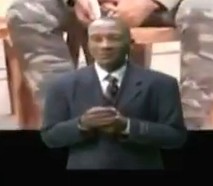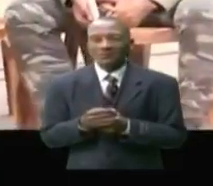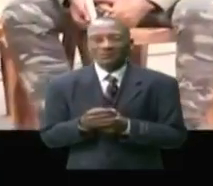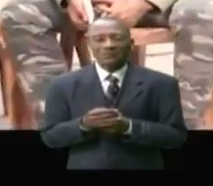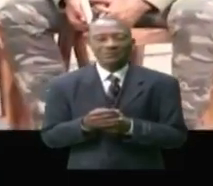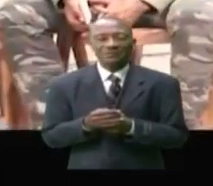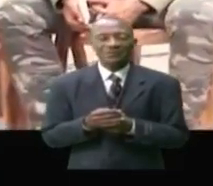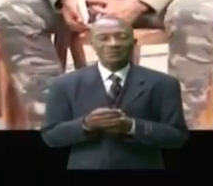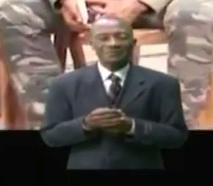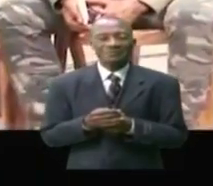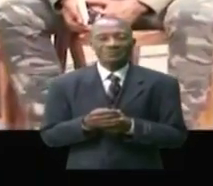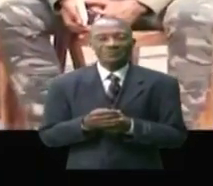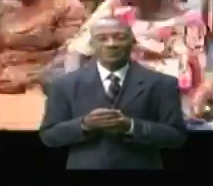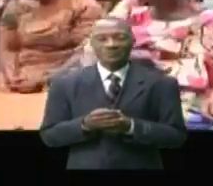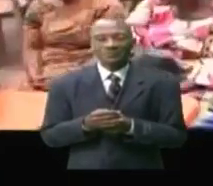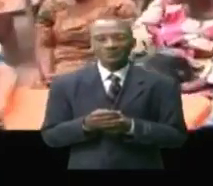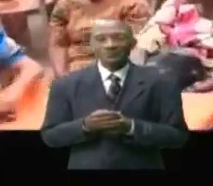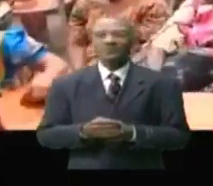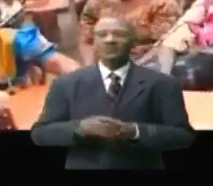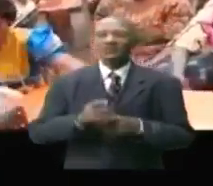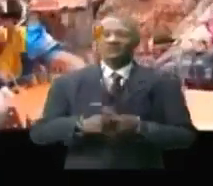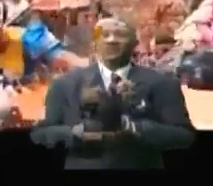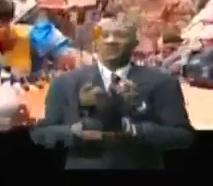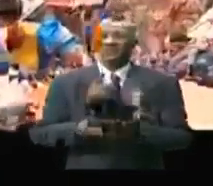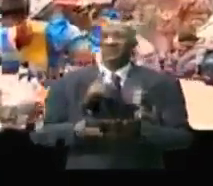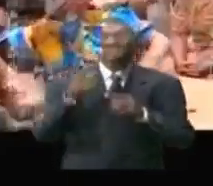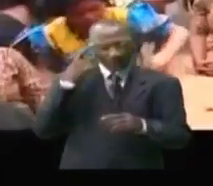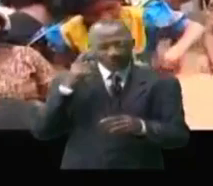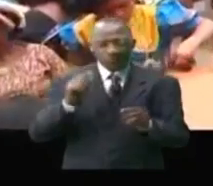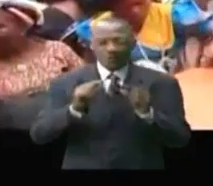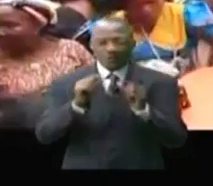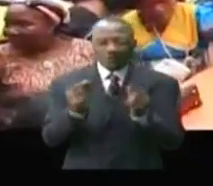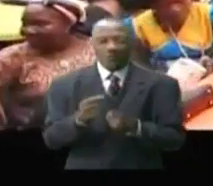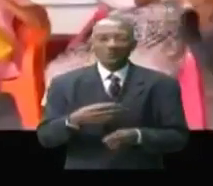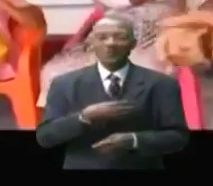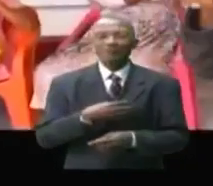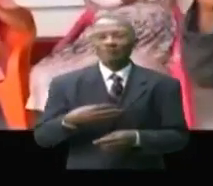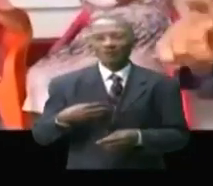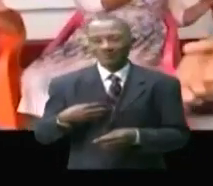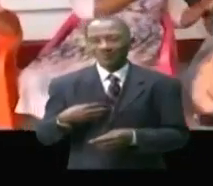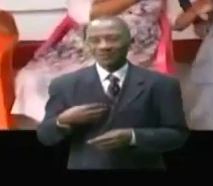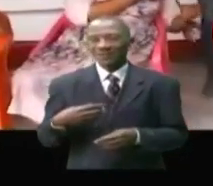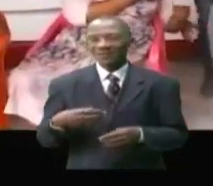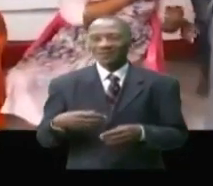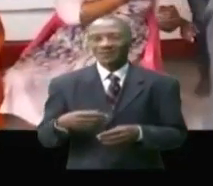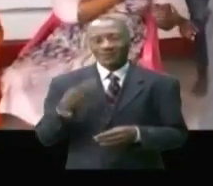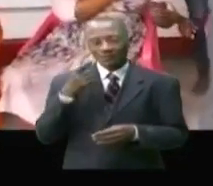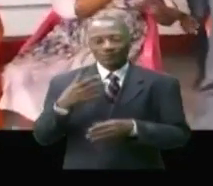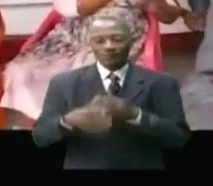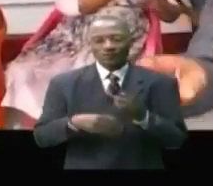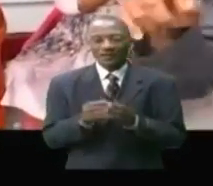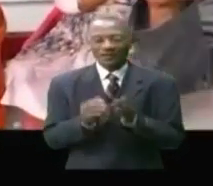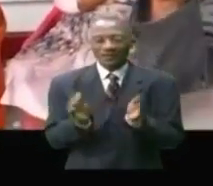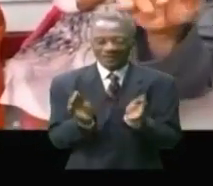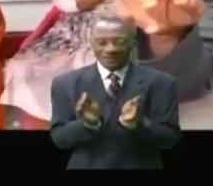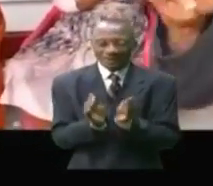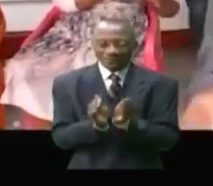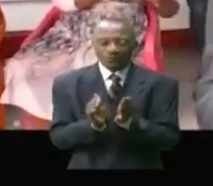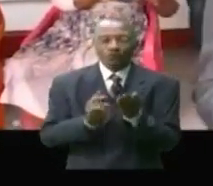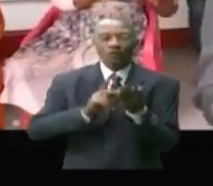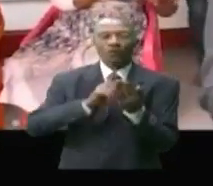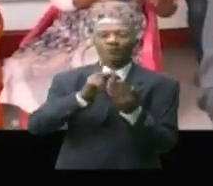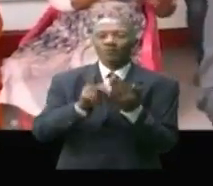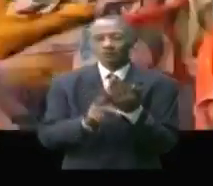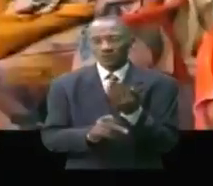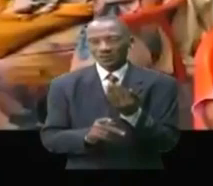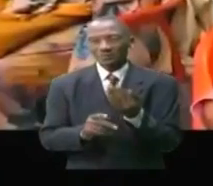parti d'un constat. Les niveaux de vie en deçà de la table de ses compatriotes. Le docteur Yenga Lino Ernest, à travers la fondation